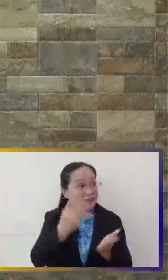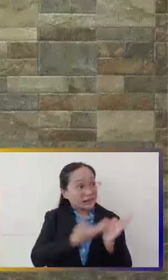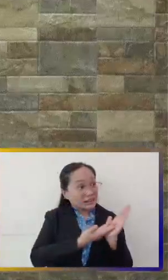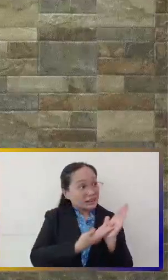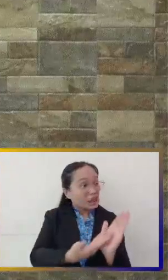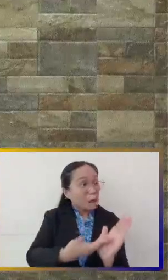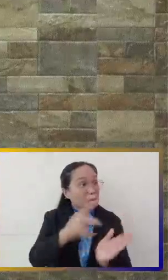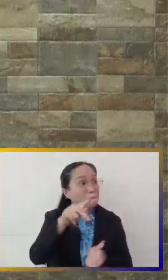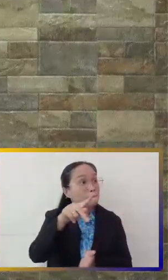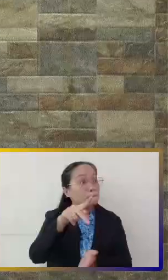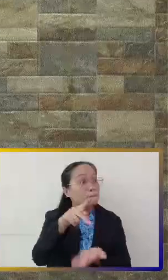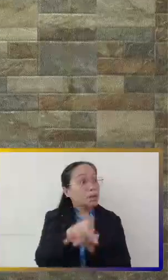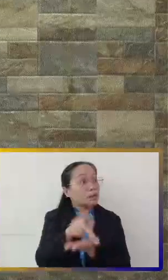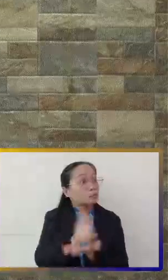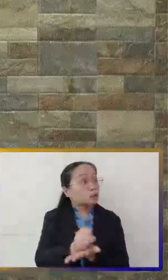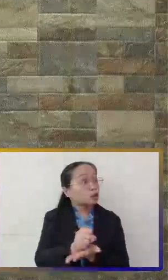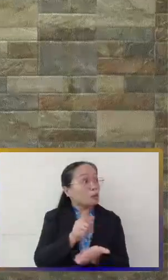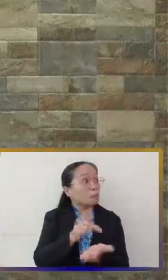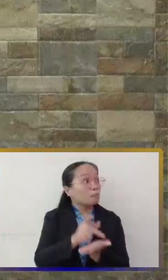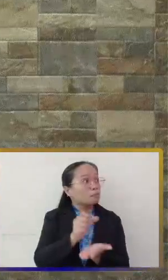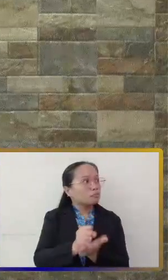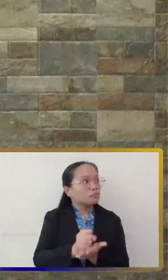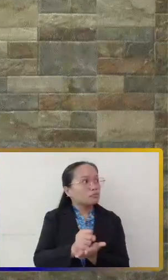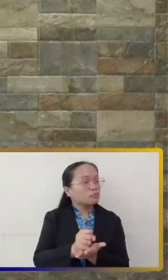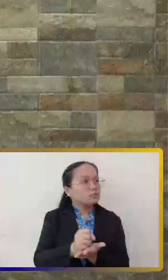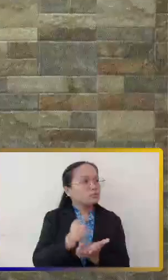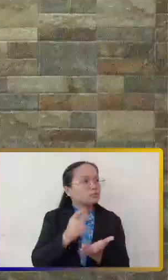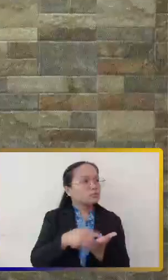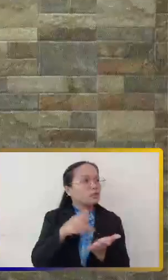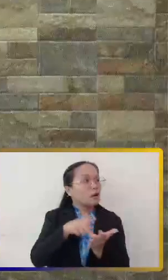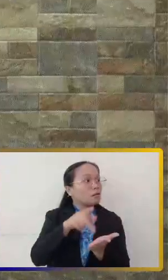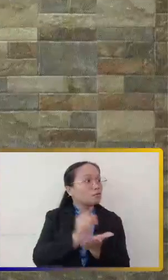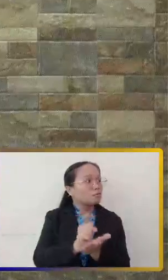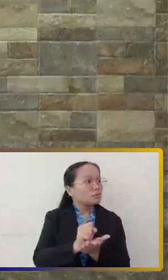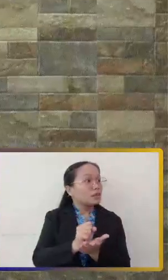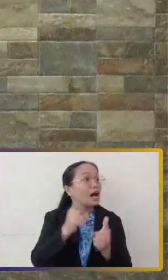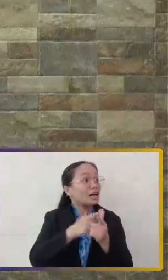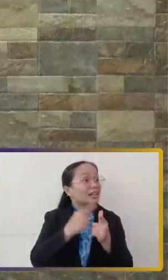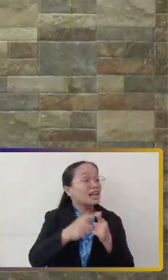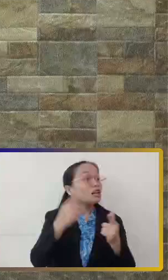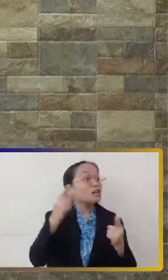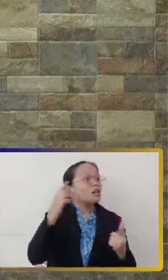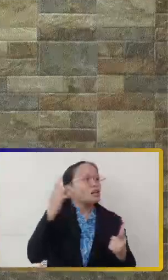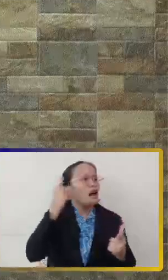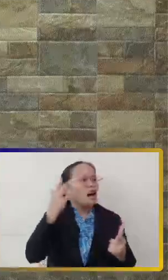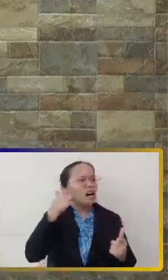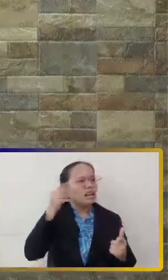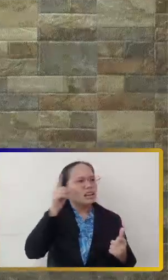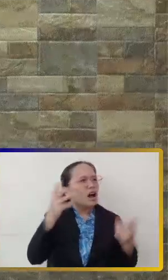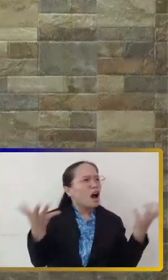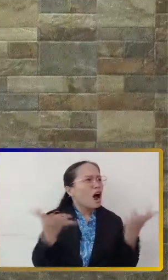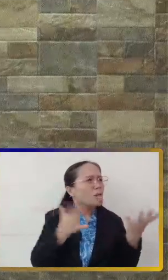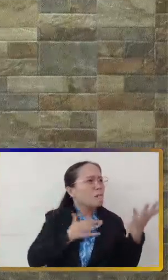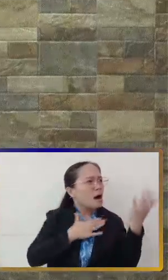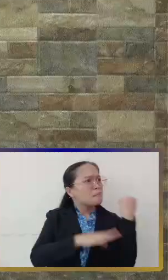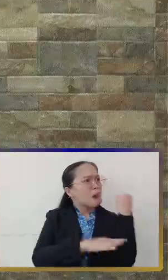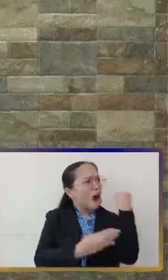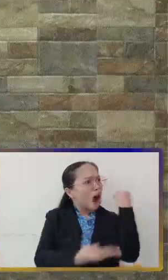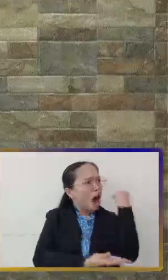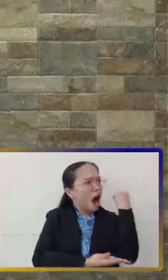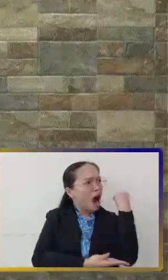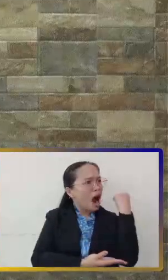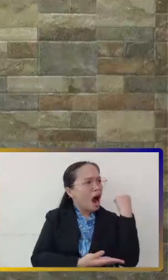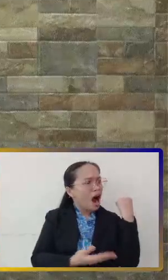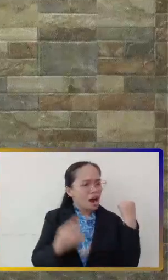ko, naalala ko, wala pala yung bag ko. Yung bag ko, nandoon po ang lahat. That's what